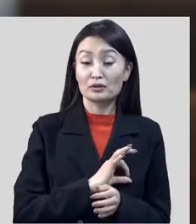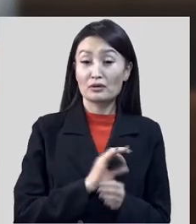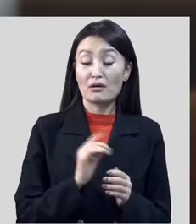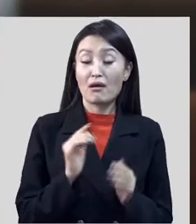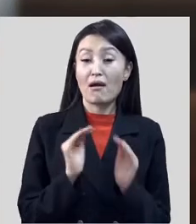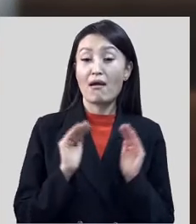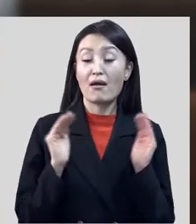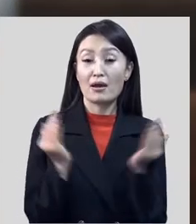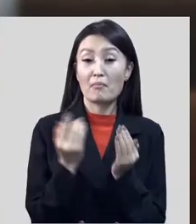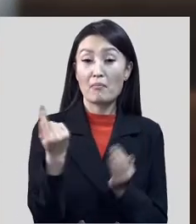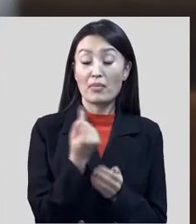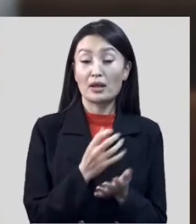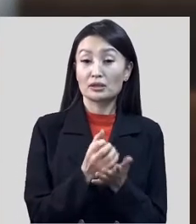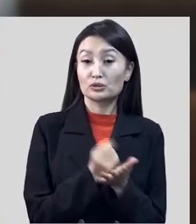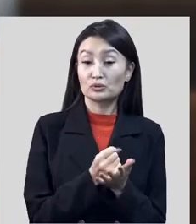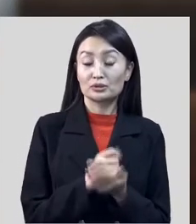ресурсы